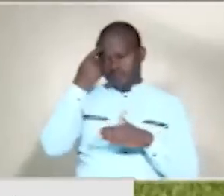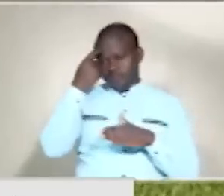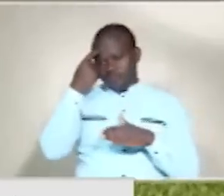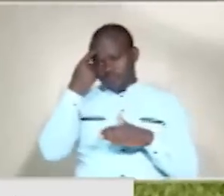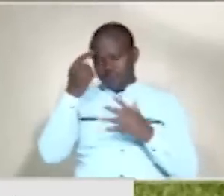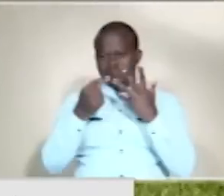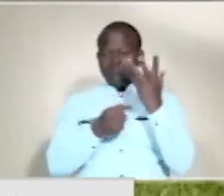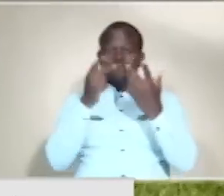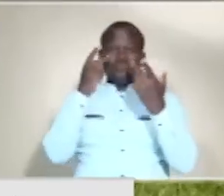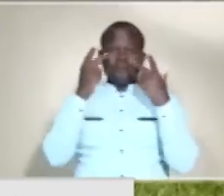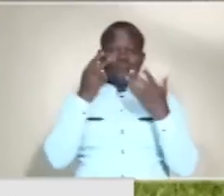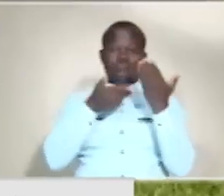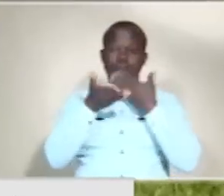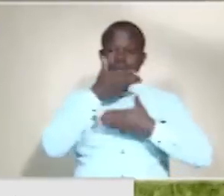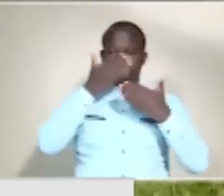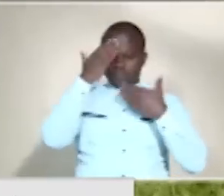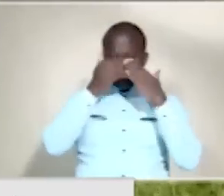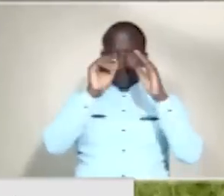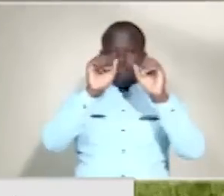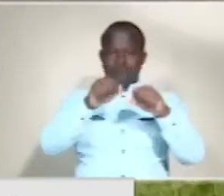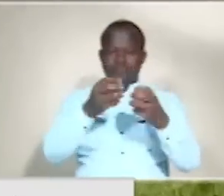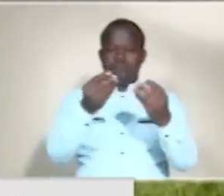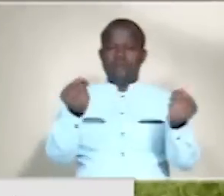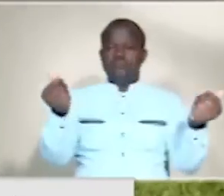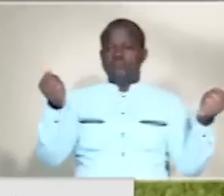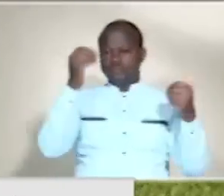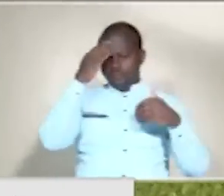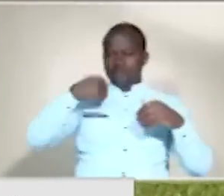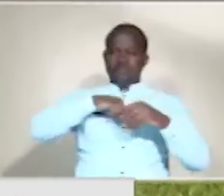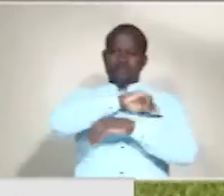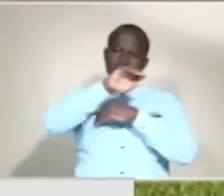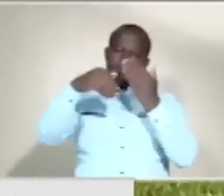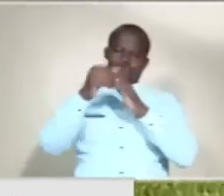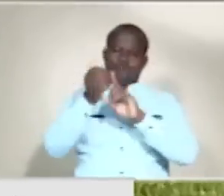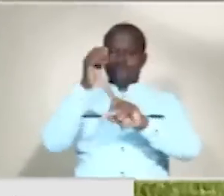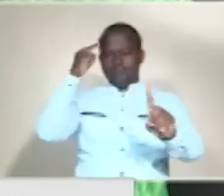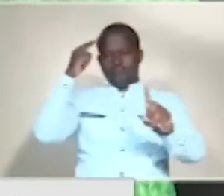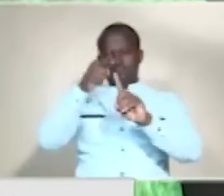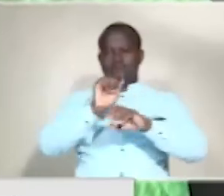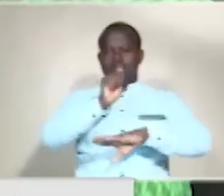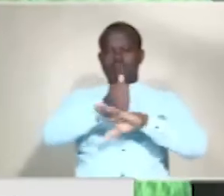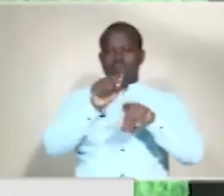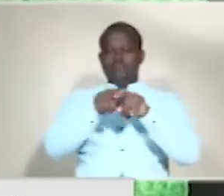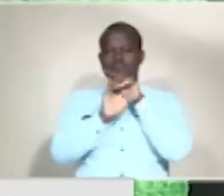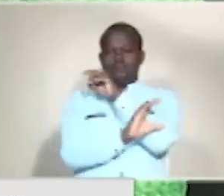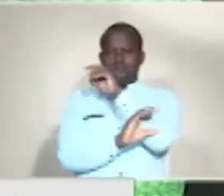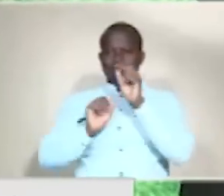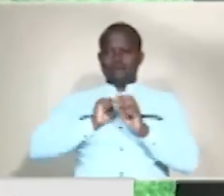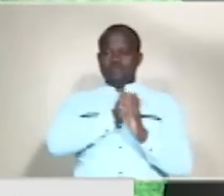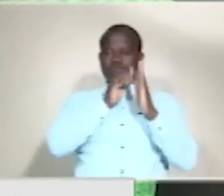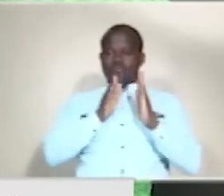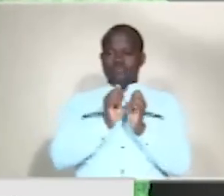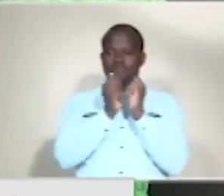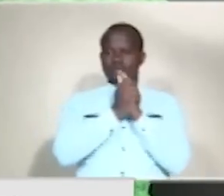tuba twabonye tukabiganiraho kugira ngo bikemuke kugira ngo twese tugere ku ntego twiyemeje nk'igihugu. Haba abasenateri